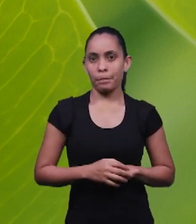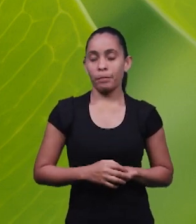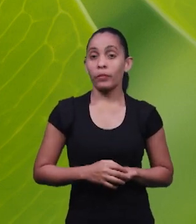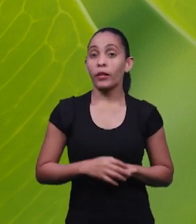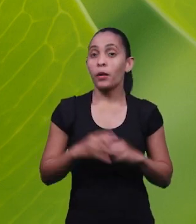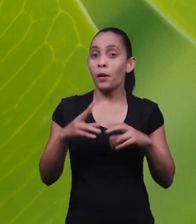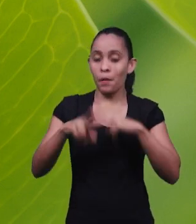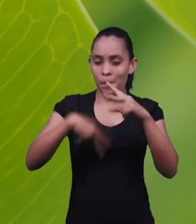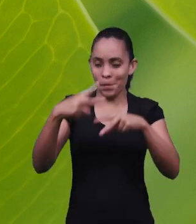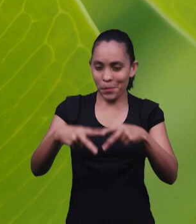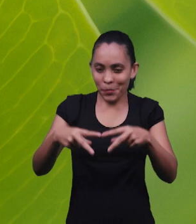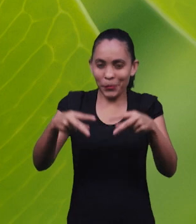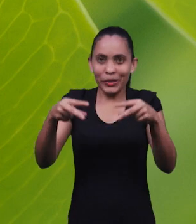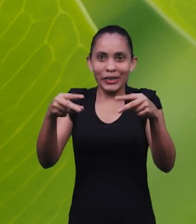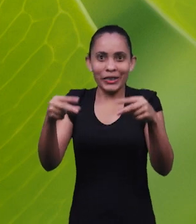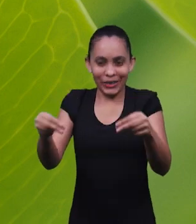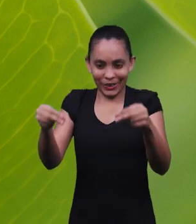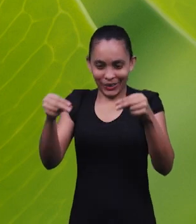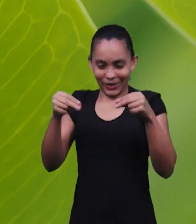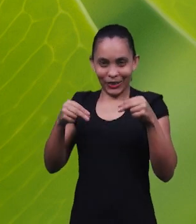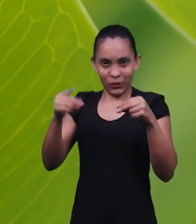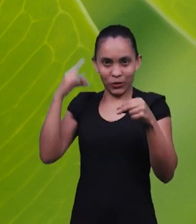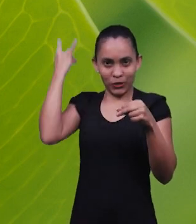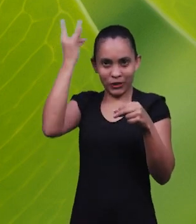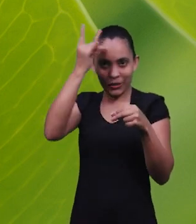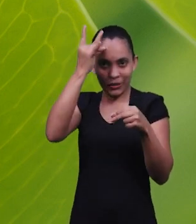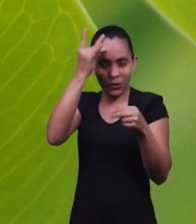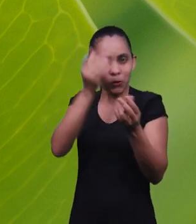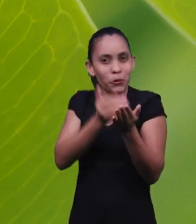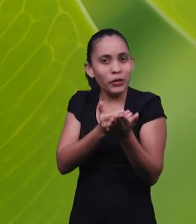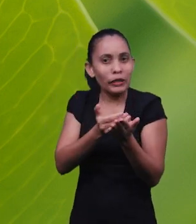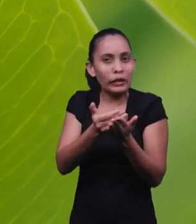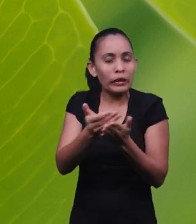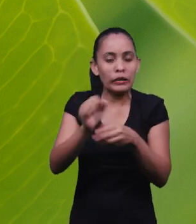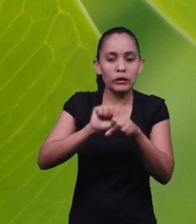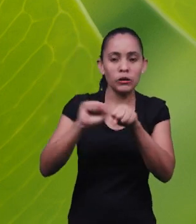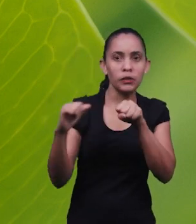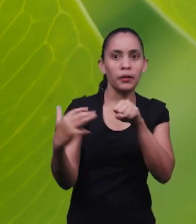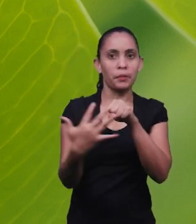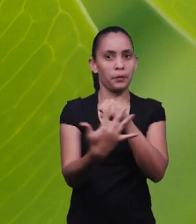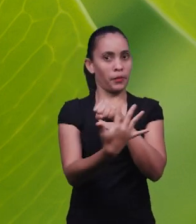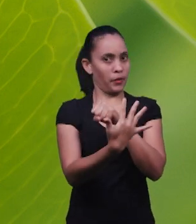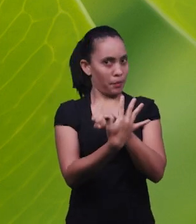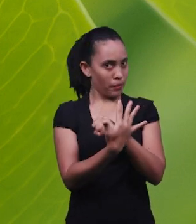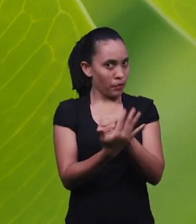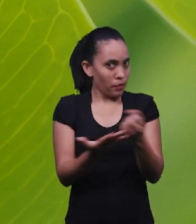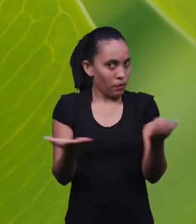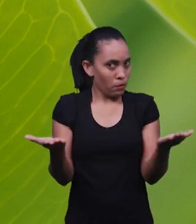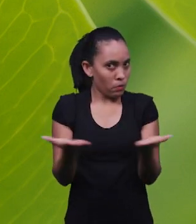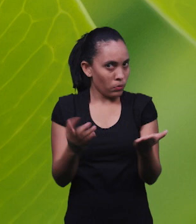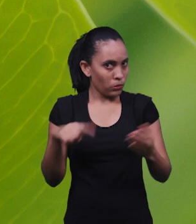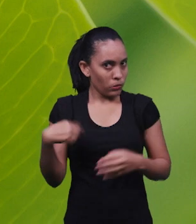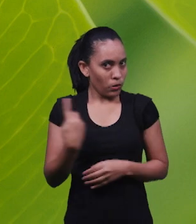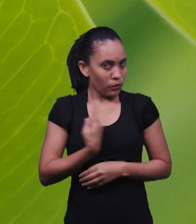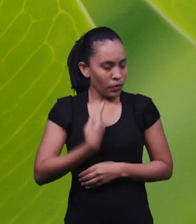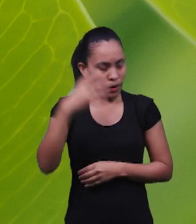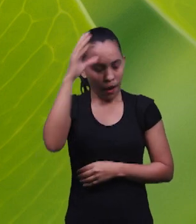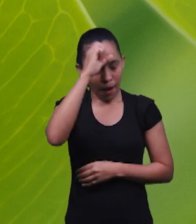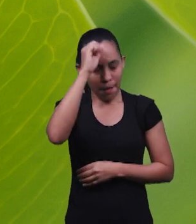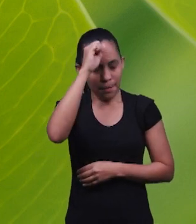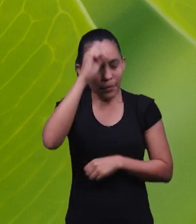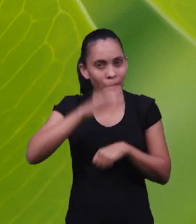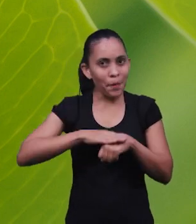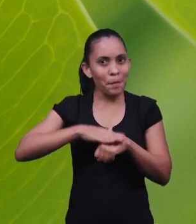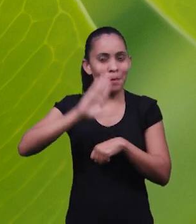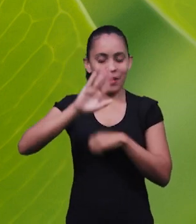dans nos soins évangéliques éternels dans nos vies. Une programmation qui c'est un cadeau du Saint-Esprit pour nous depuis le début de la pandémie.